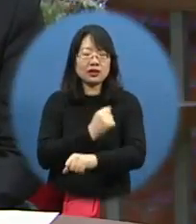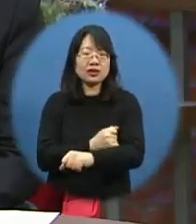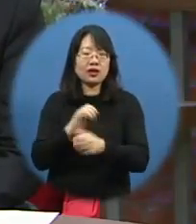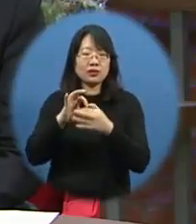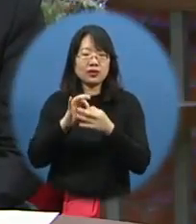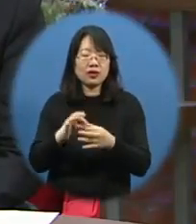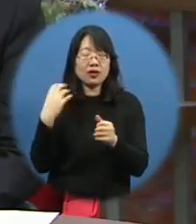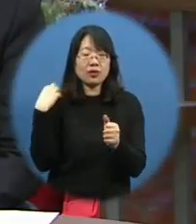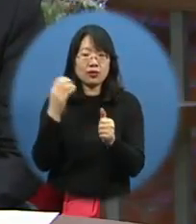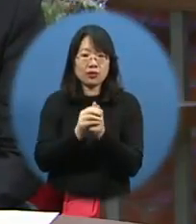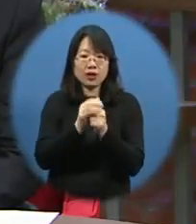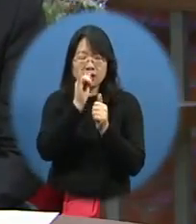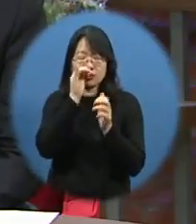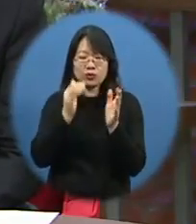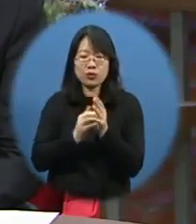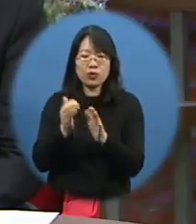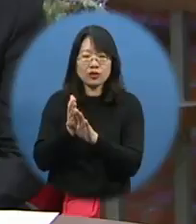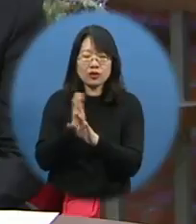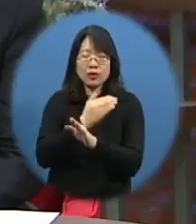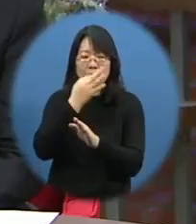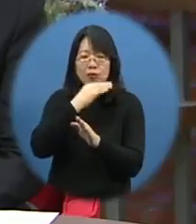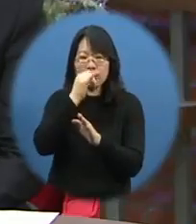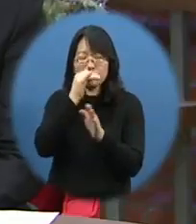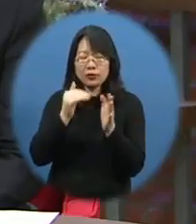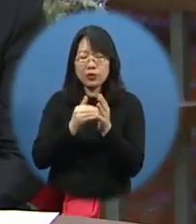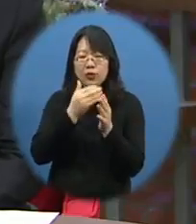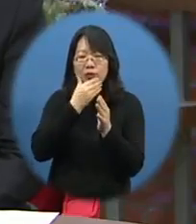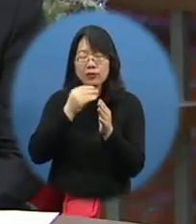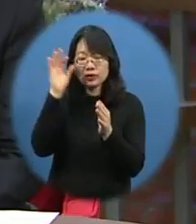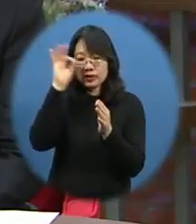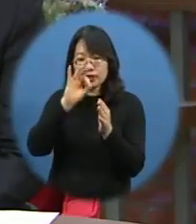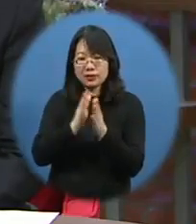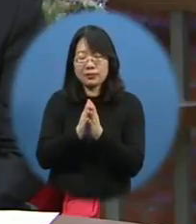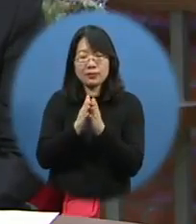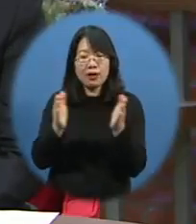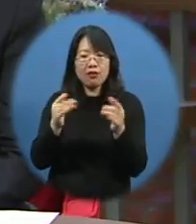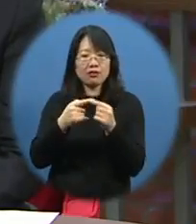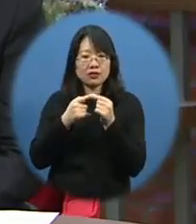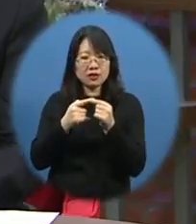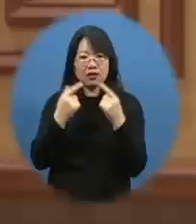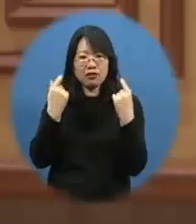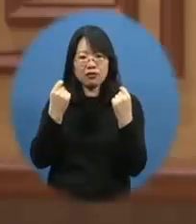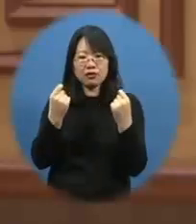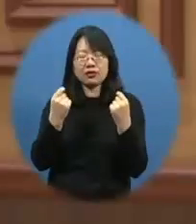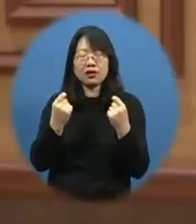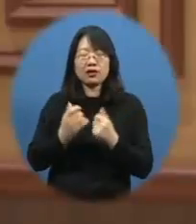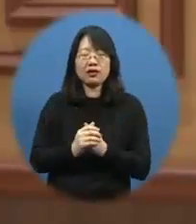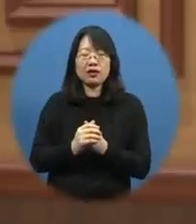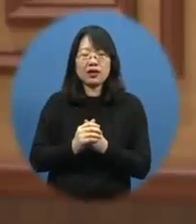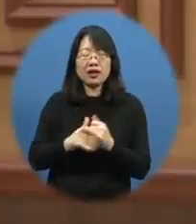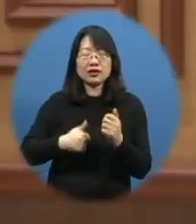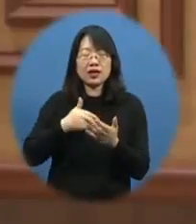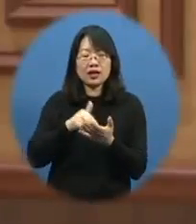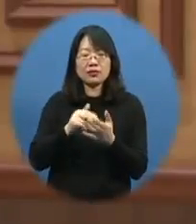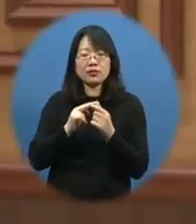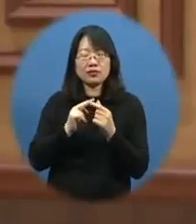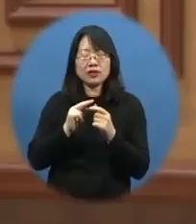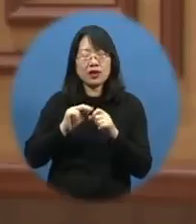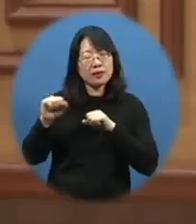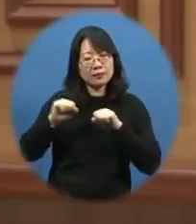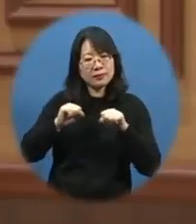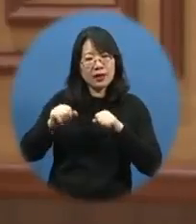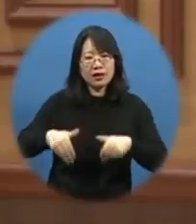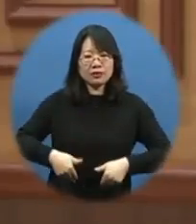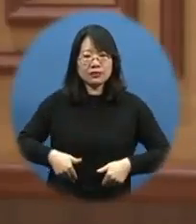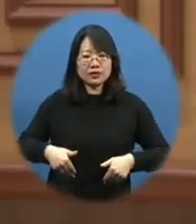기여하면서 역할을 하고 거기로부터 보람을 느끼고 행복을 찾아가는 겁니다. 뭐 그럼 최고죠. 그렇죠. 예. 그래서 그 자립하고 하는데